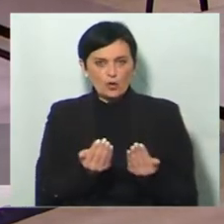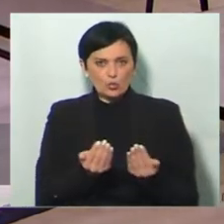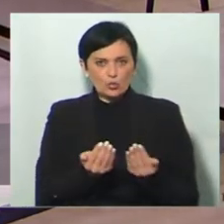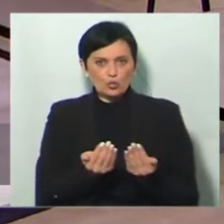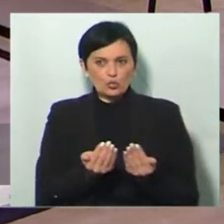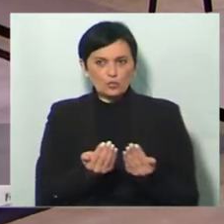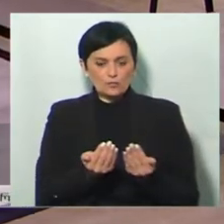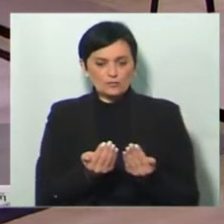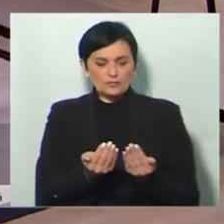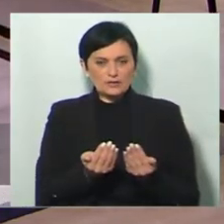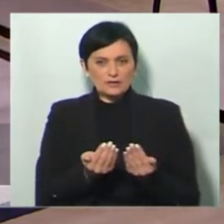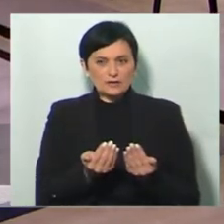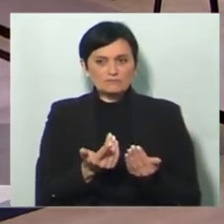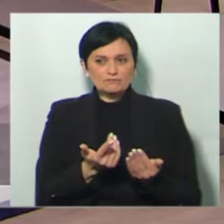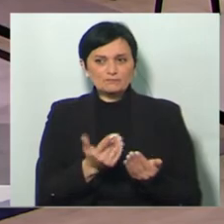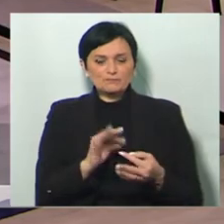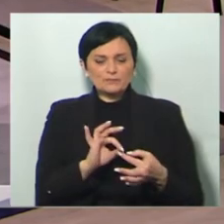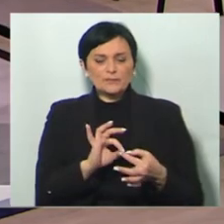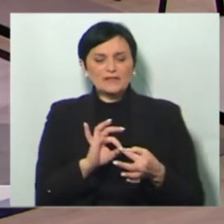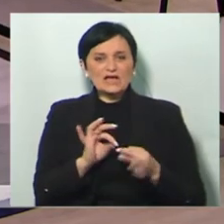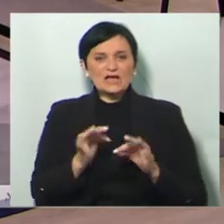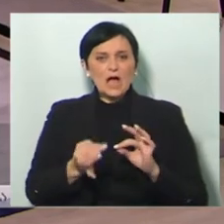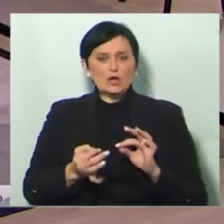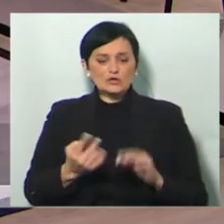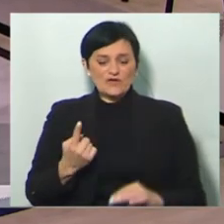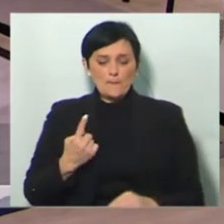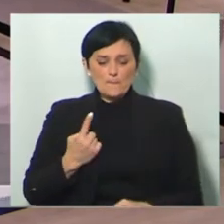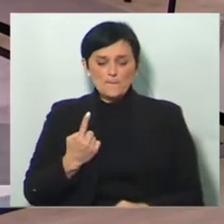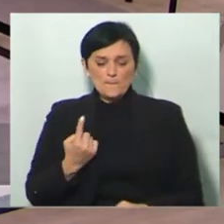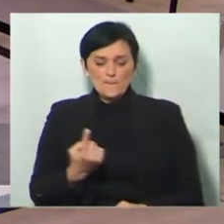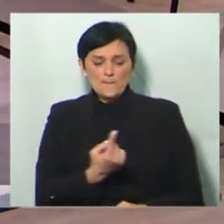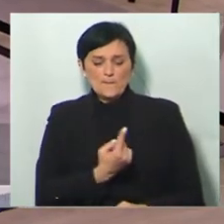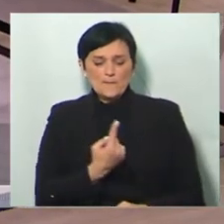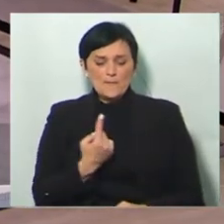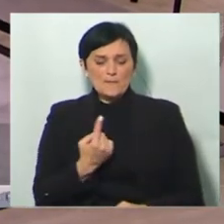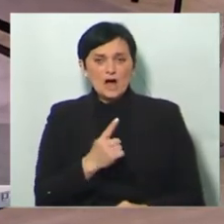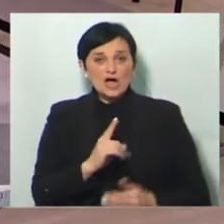Ანუ გარკვეული მარტოობა, რომელიც